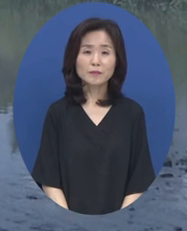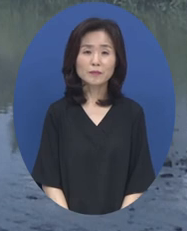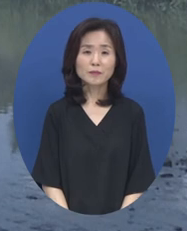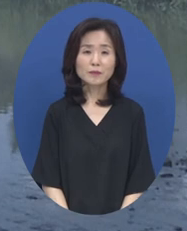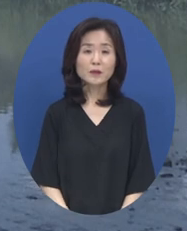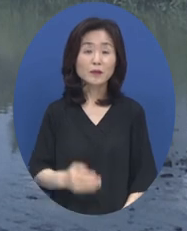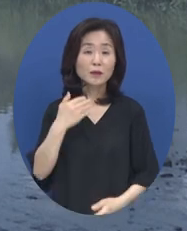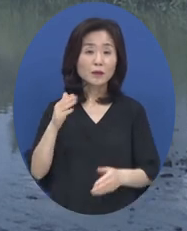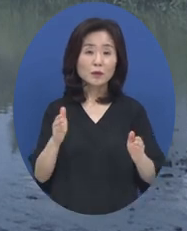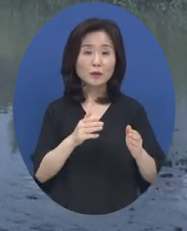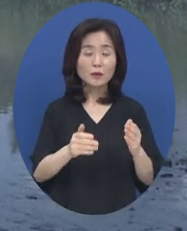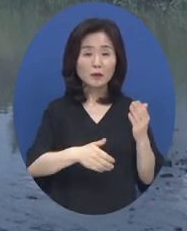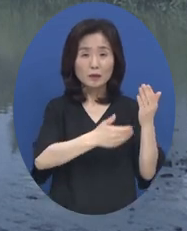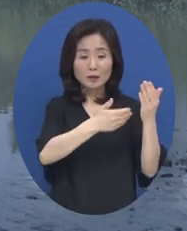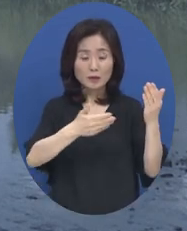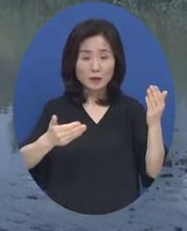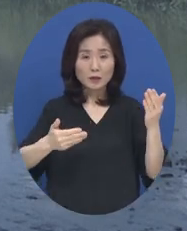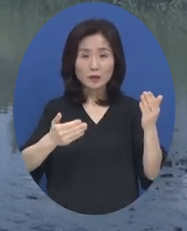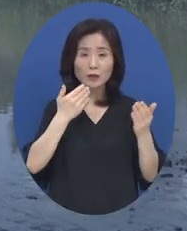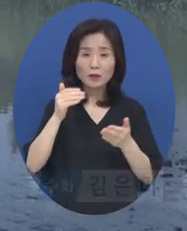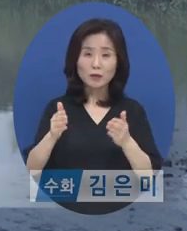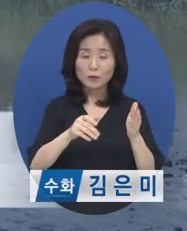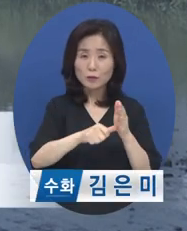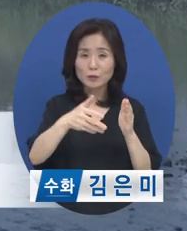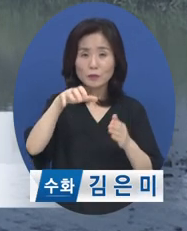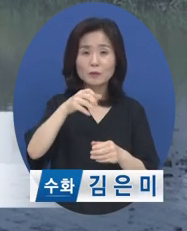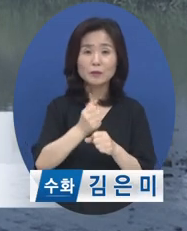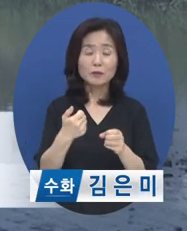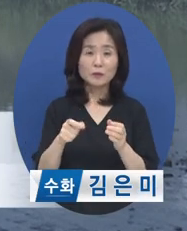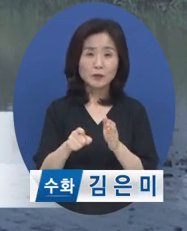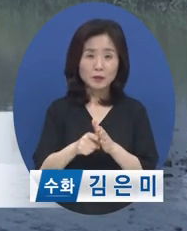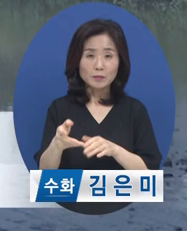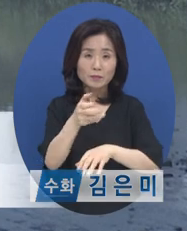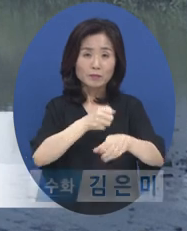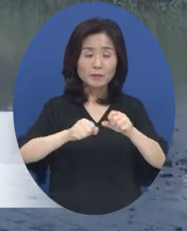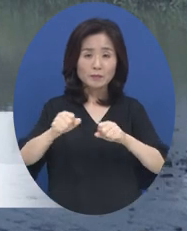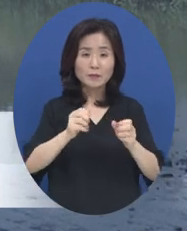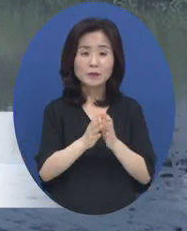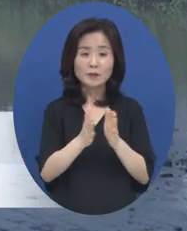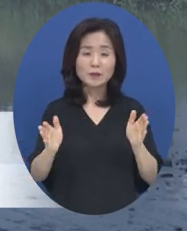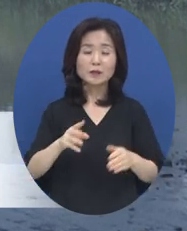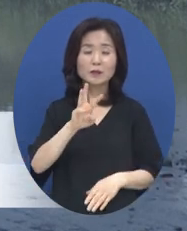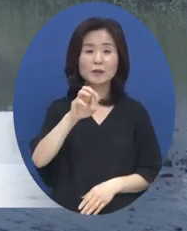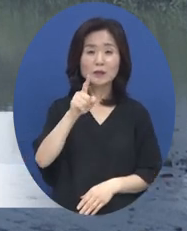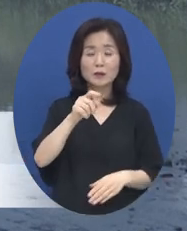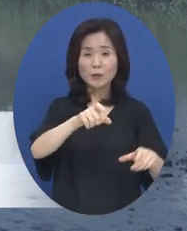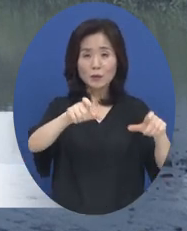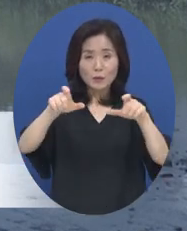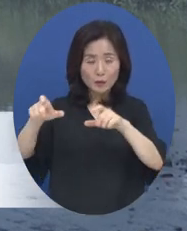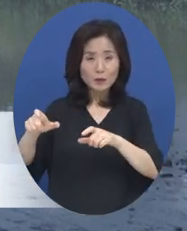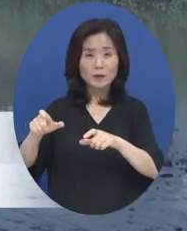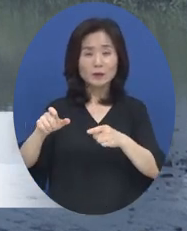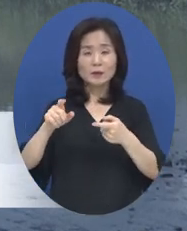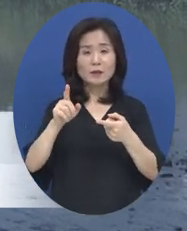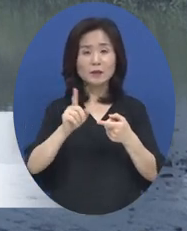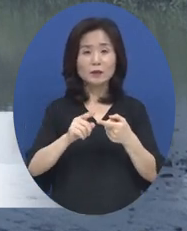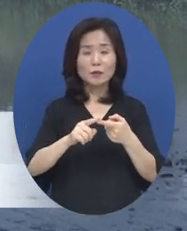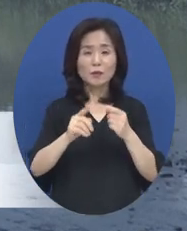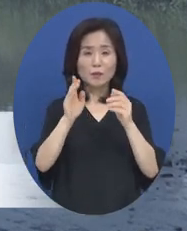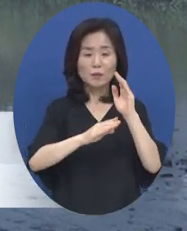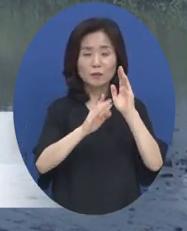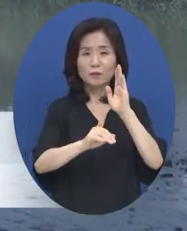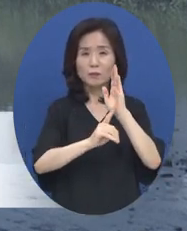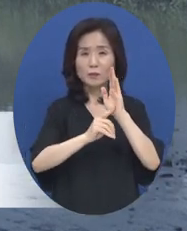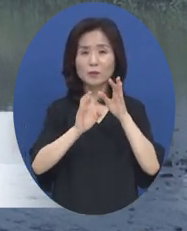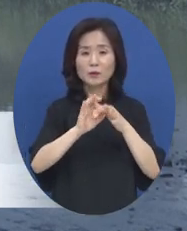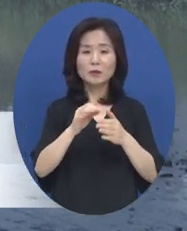경기도가 하천을 경기 명소로 만들기 위해 나섰습니다 30 한계도 4시고 늘 대상으로 공모를 통해 총 1200억